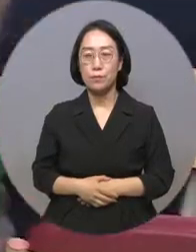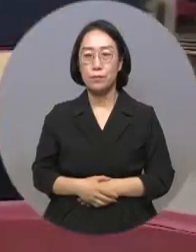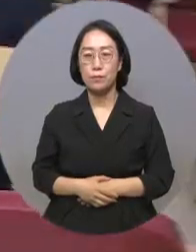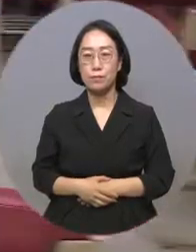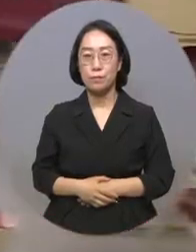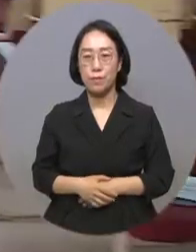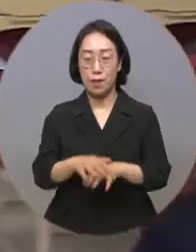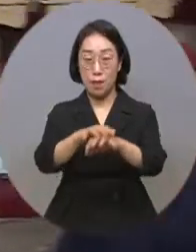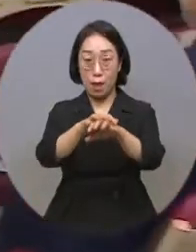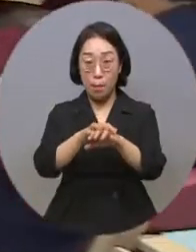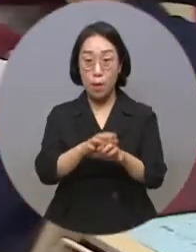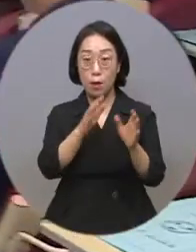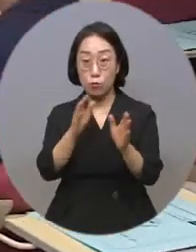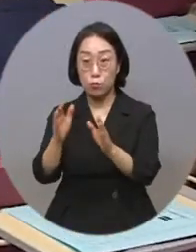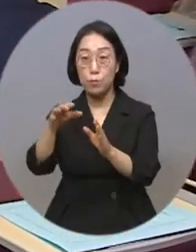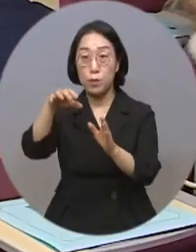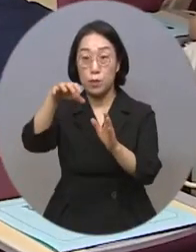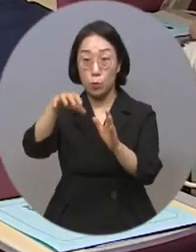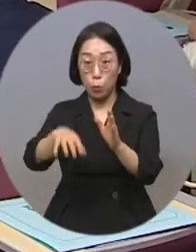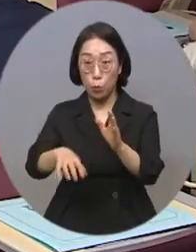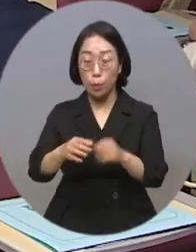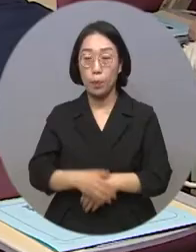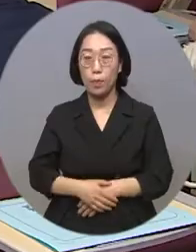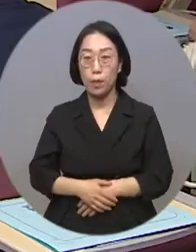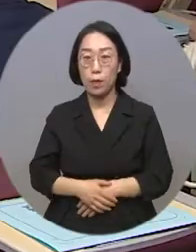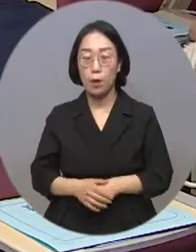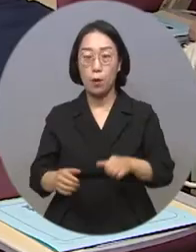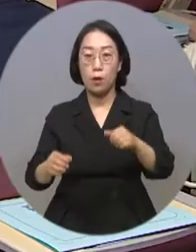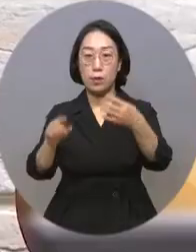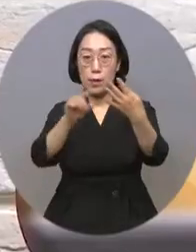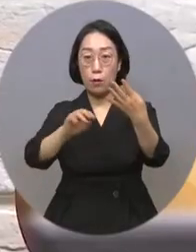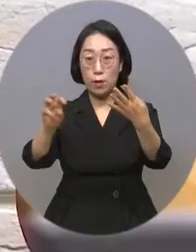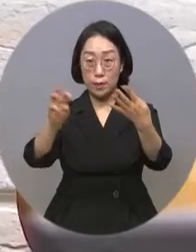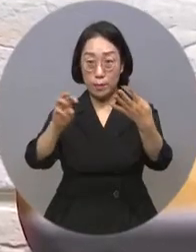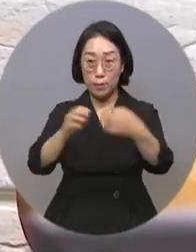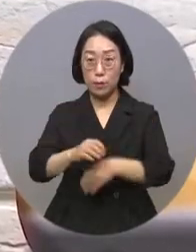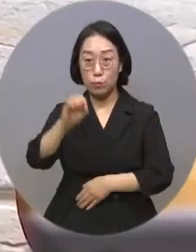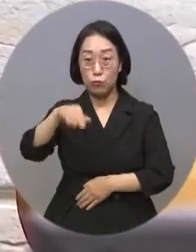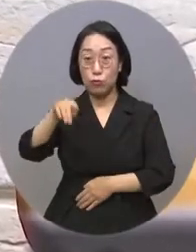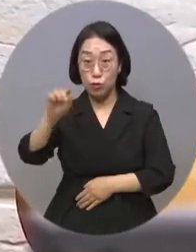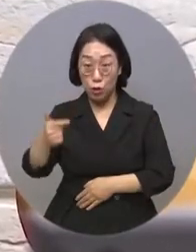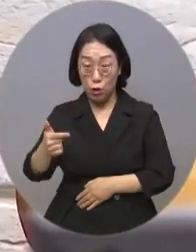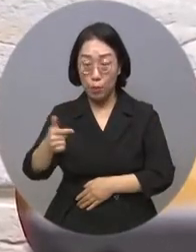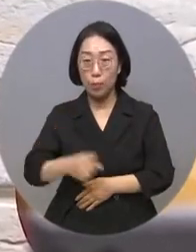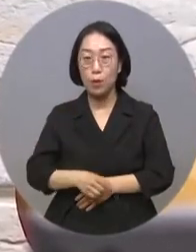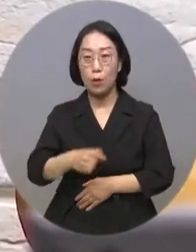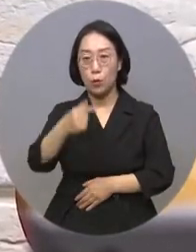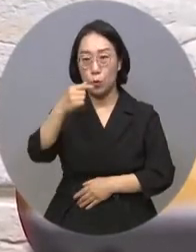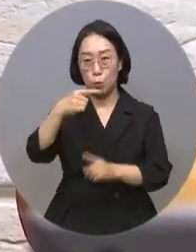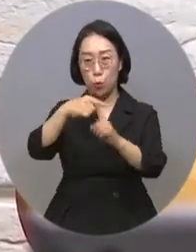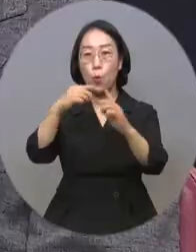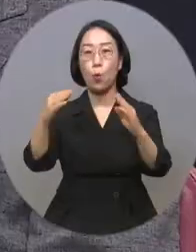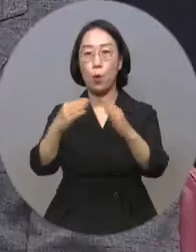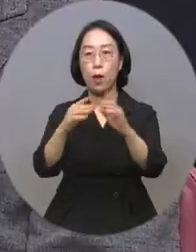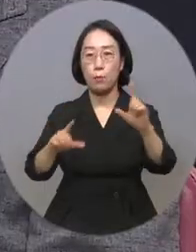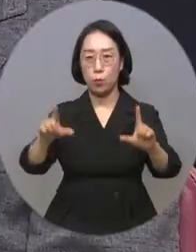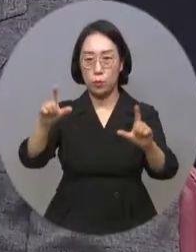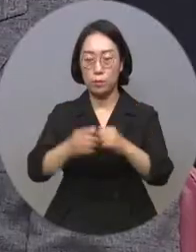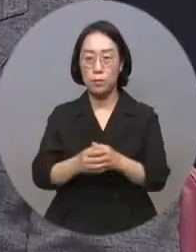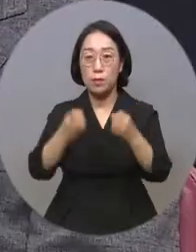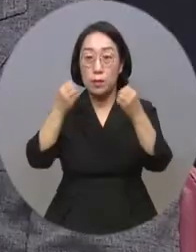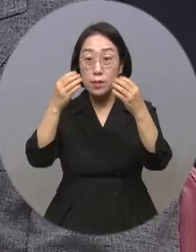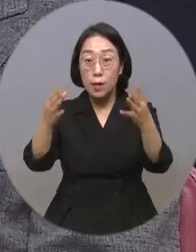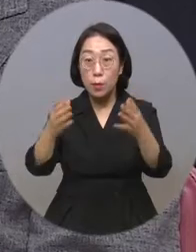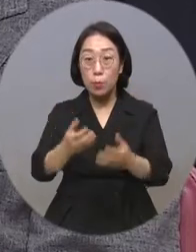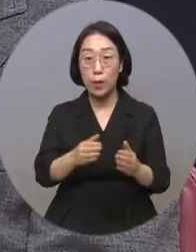예배 준비로 분주한 현장. 지난달 30일 부천에 위치한 강남 사랑의 교회의 모습입니다. 이날 새롭게